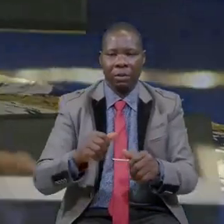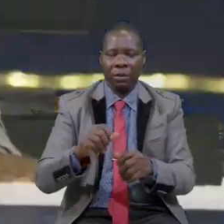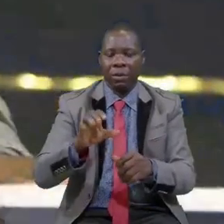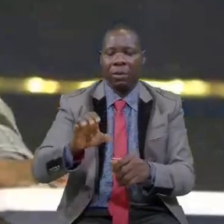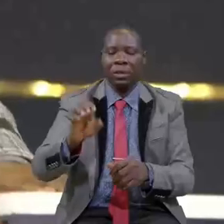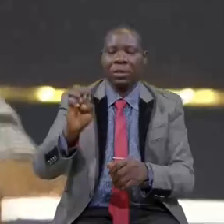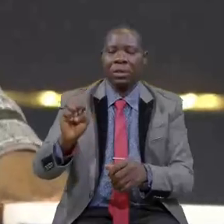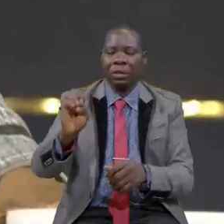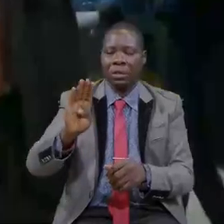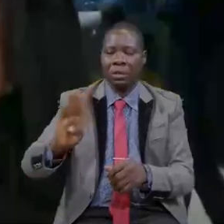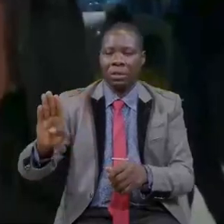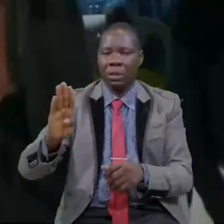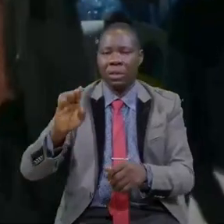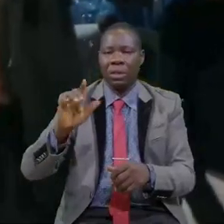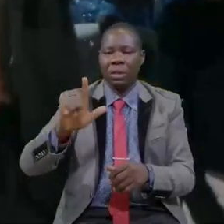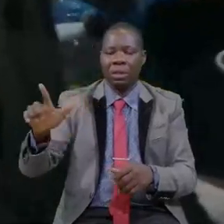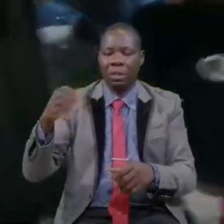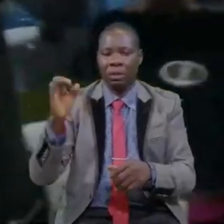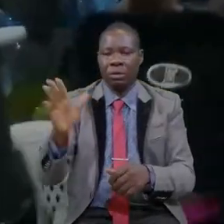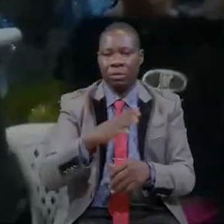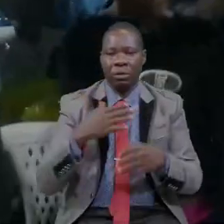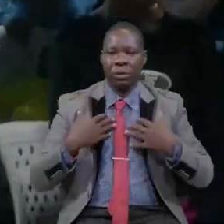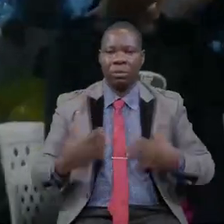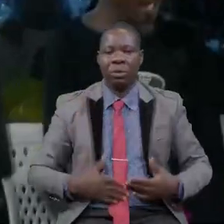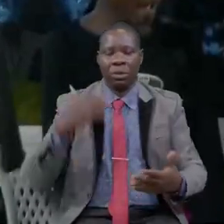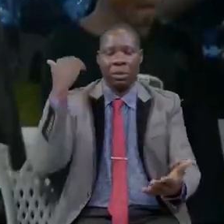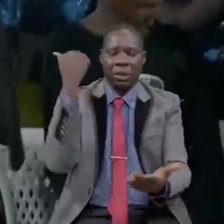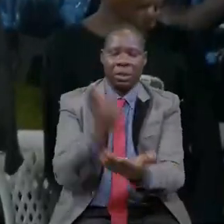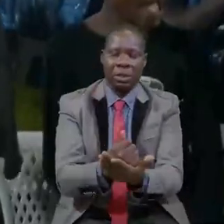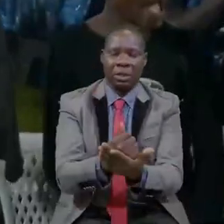Dans toutes les cellules de ton corps. Amen.